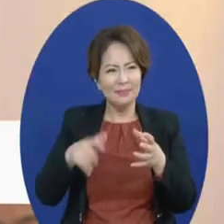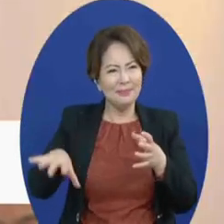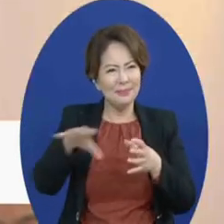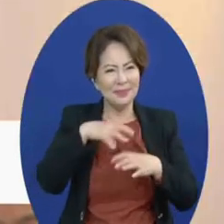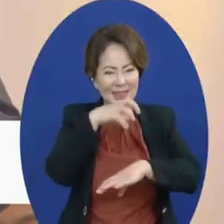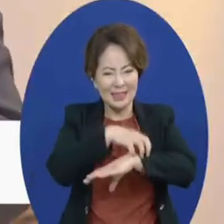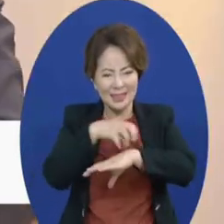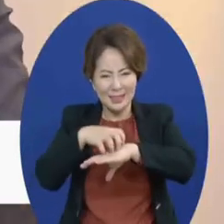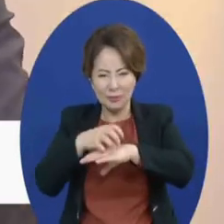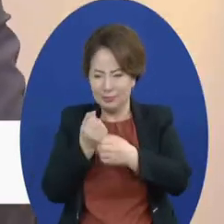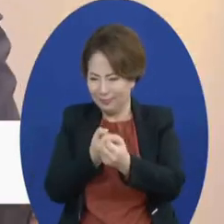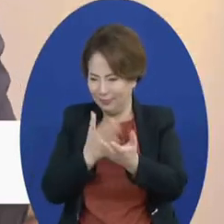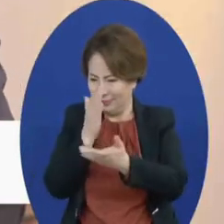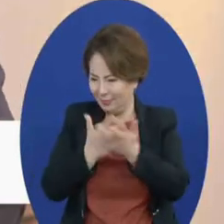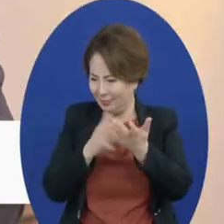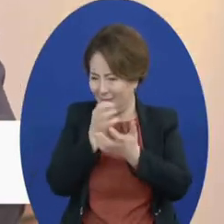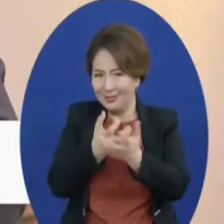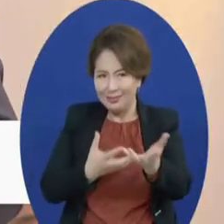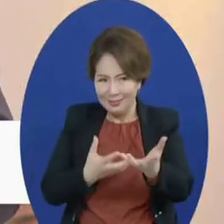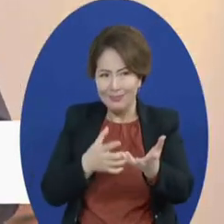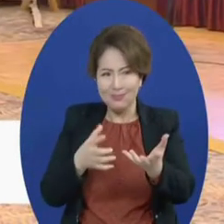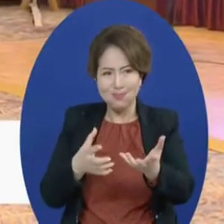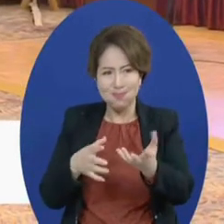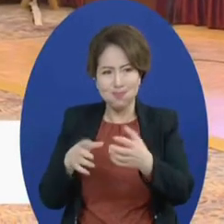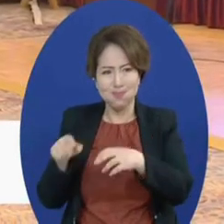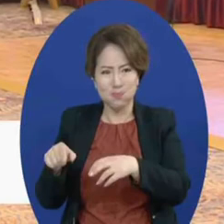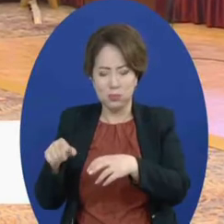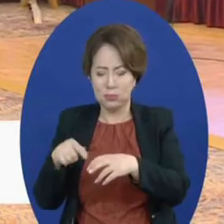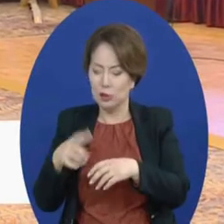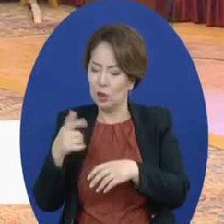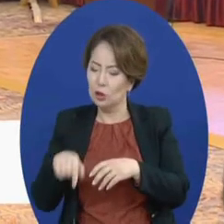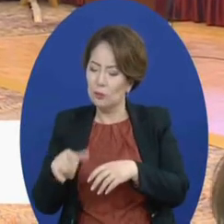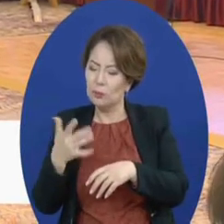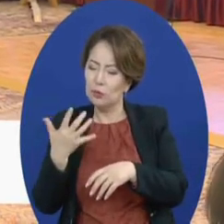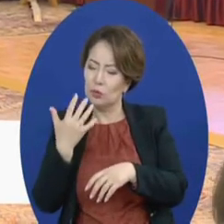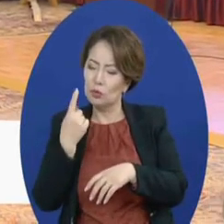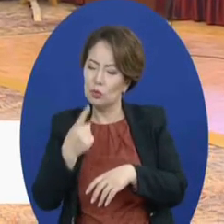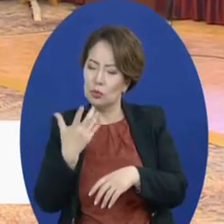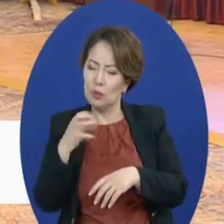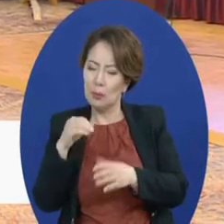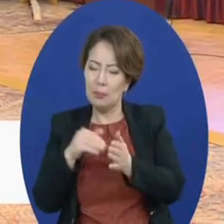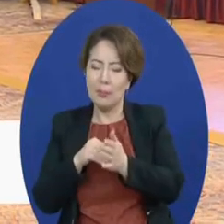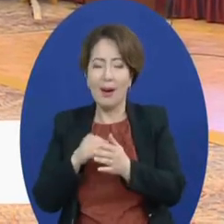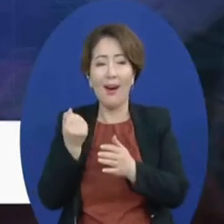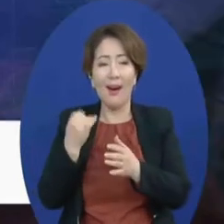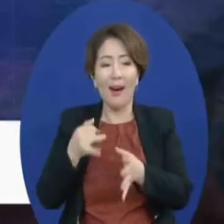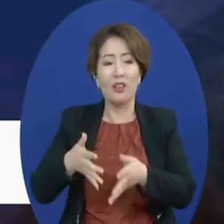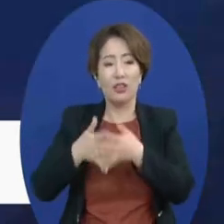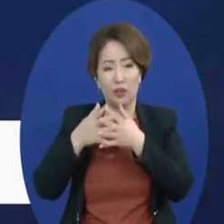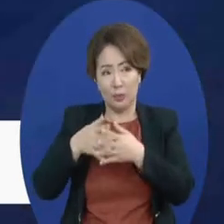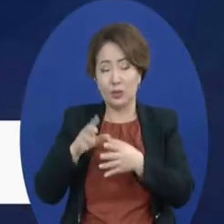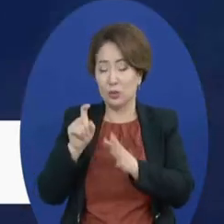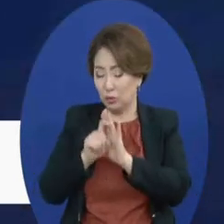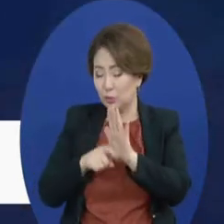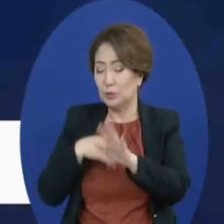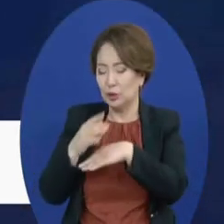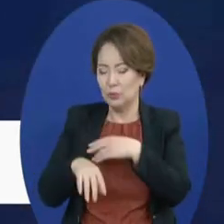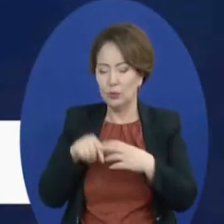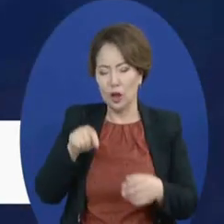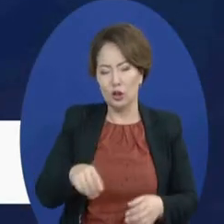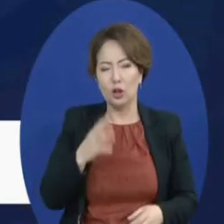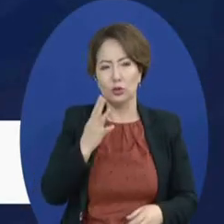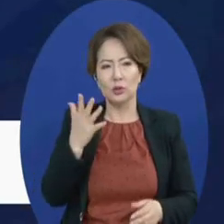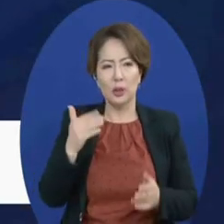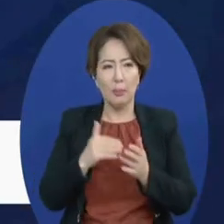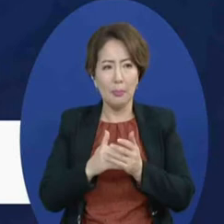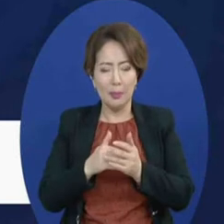гэр хорооллолд амьдарч байна. Засгийн газар 2024 он хүртэл 150 мянган айлын орон сууц үндэсний хөтөлбөр хэрэгжүүлнэ. Ингэхдээ 45 мянган орон